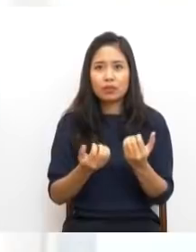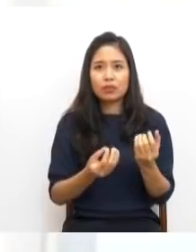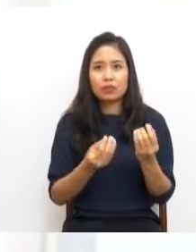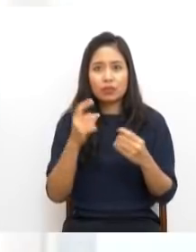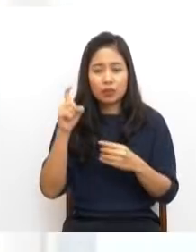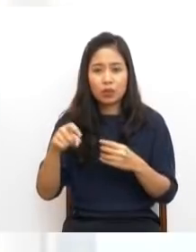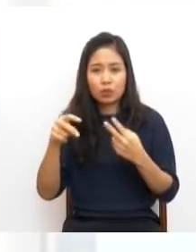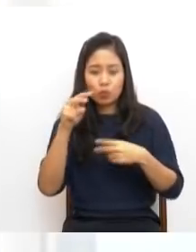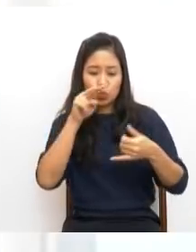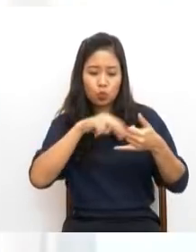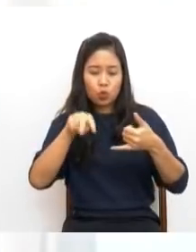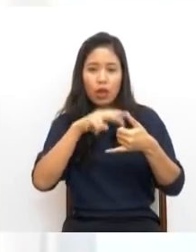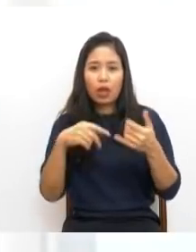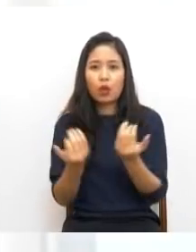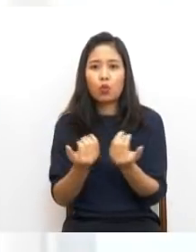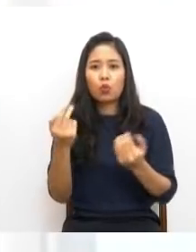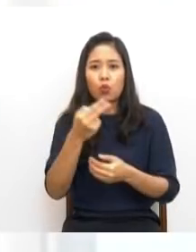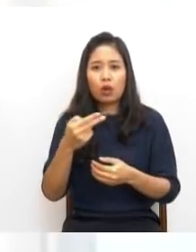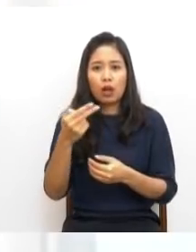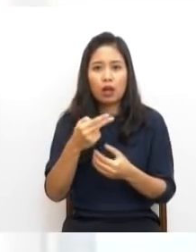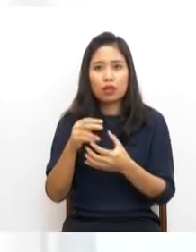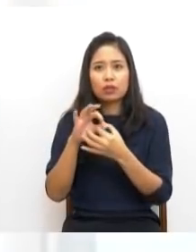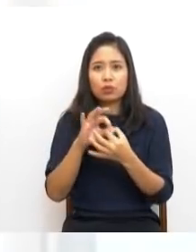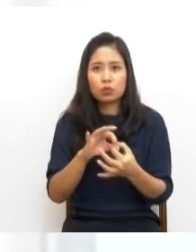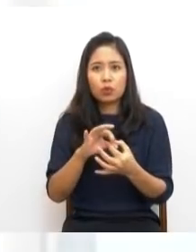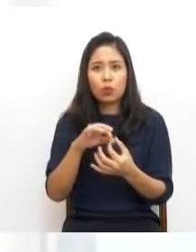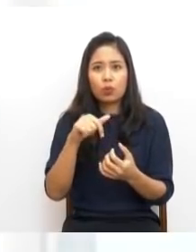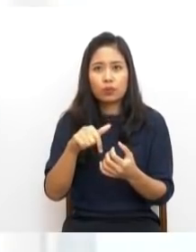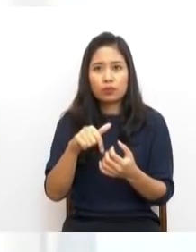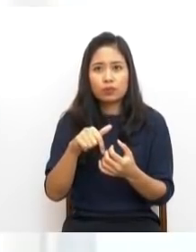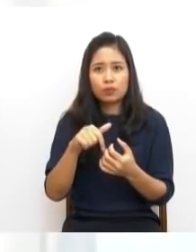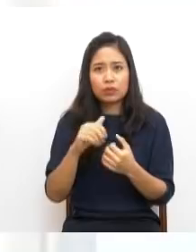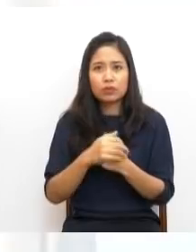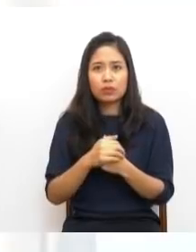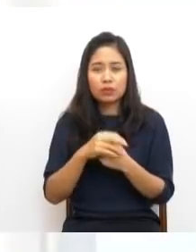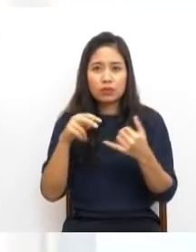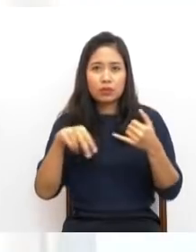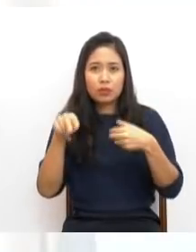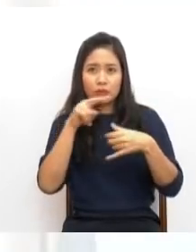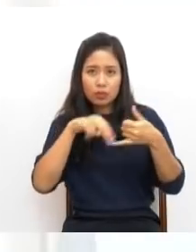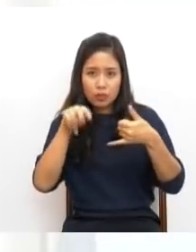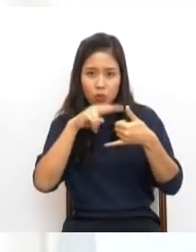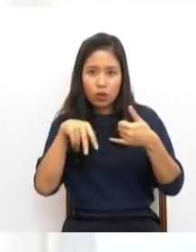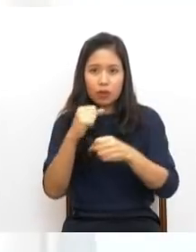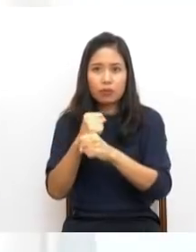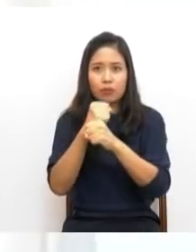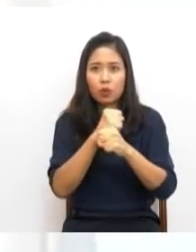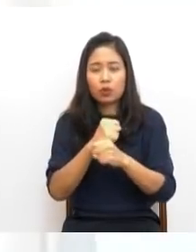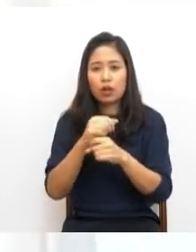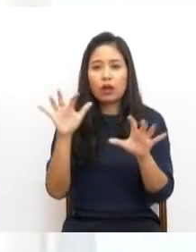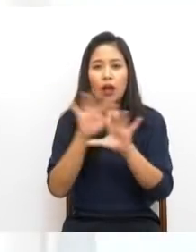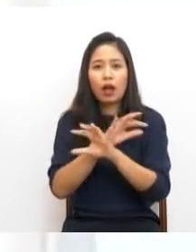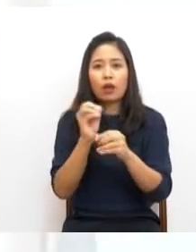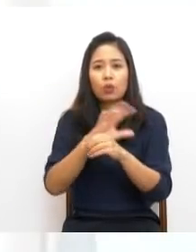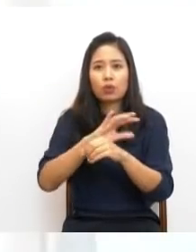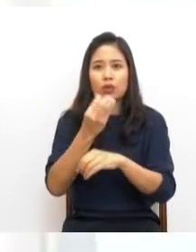ต้องดูแลบุตรหลานนะคะเช่นเดียวกับการที่เราดูแลนะคะป้องกันในเรื่องของCOVID-19 ส